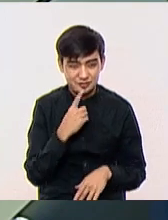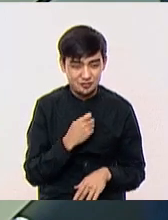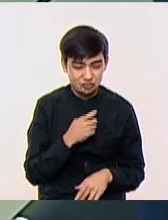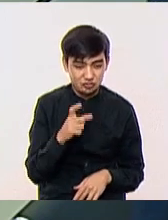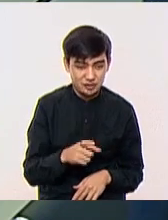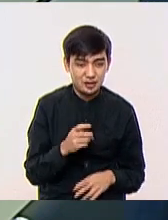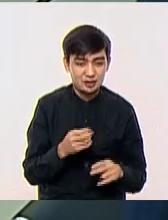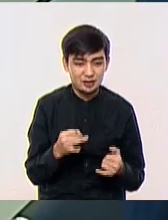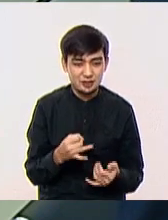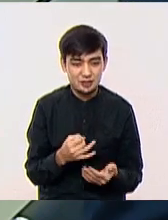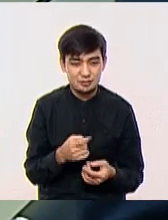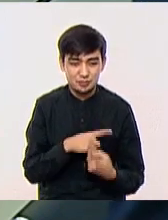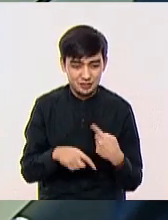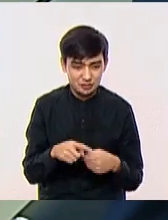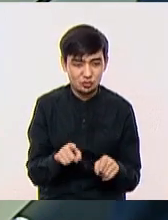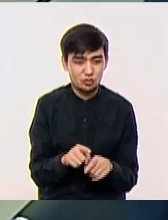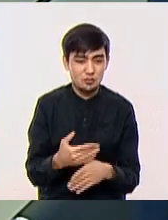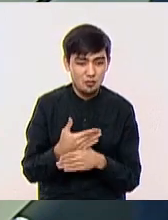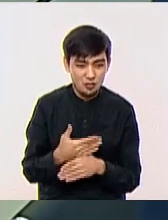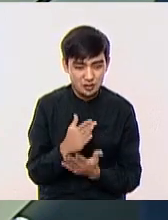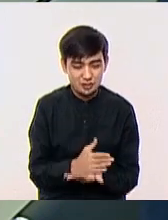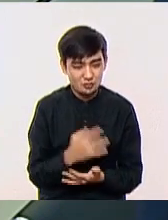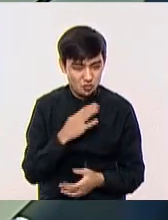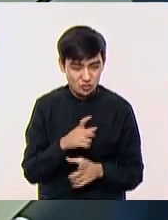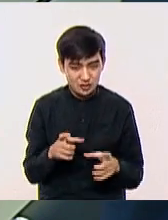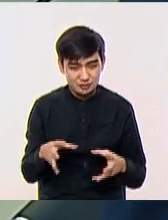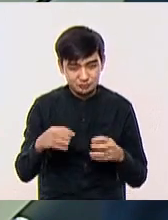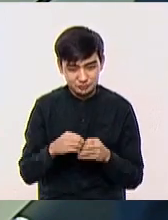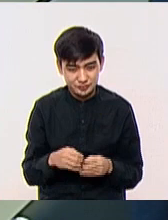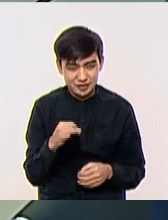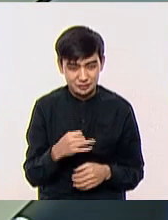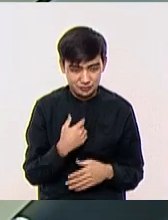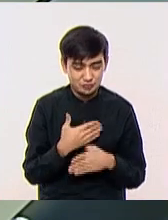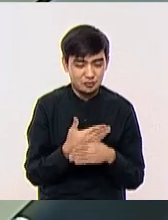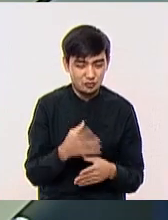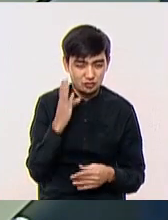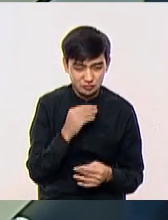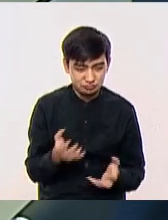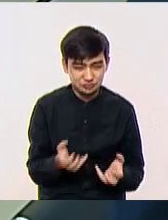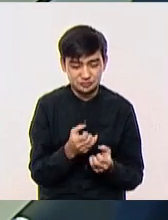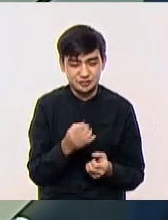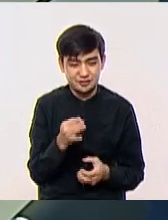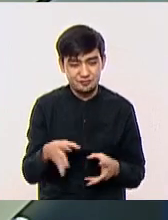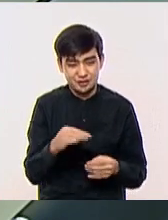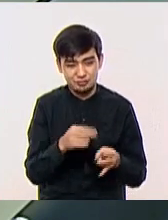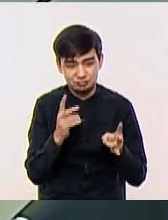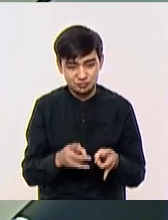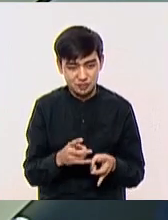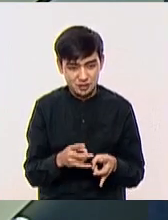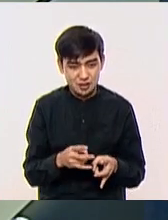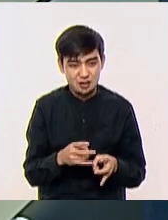к нашему примеру и максимально окажем поддержку всем пострадавшим